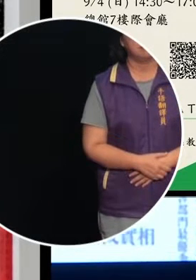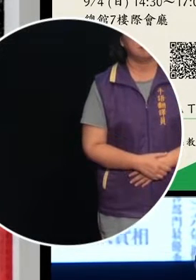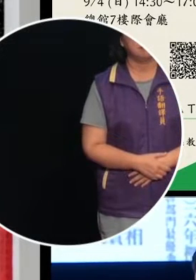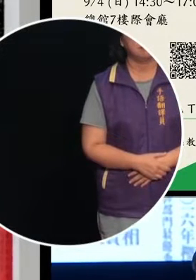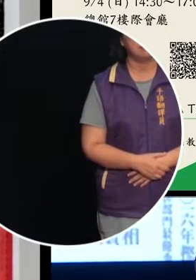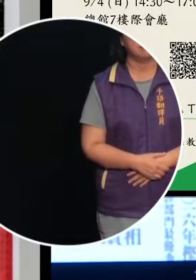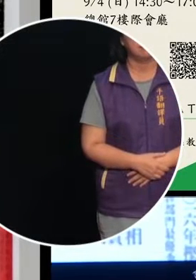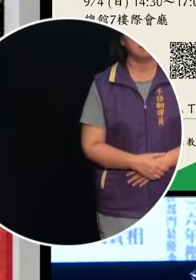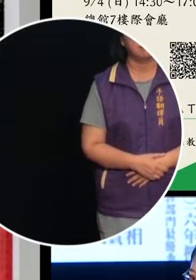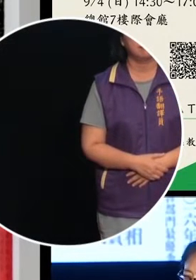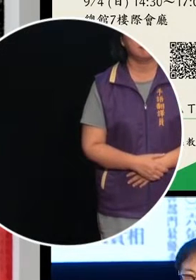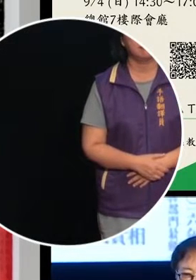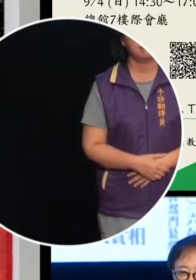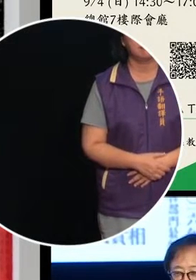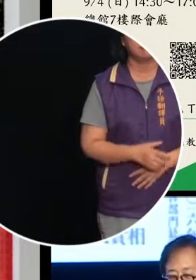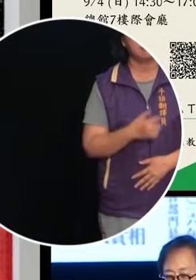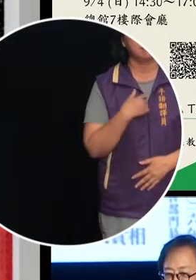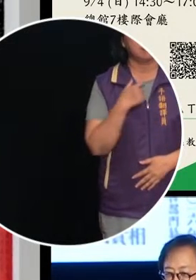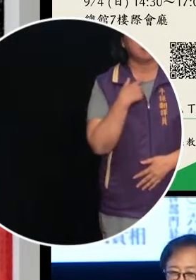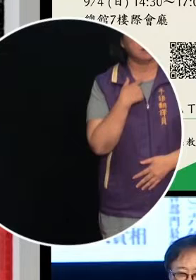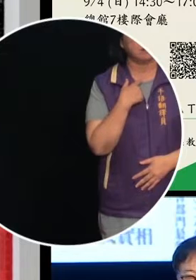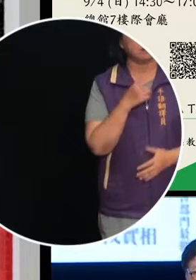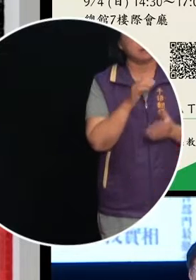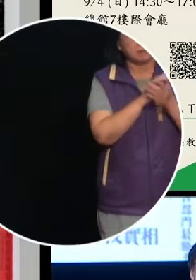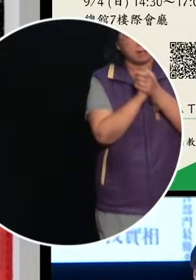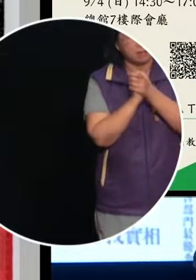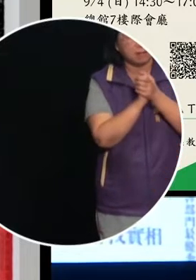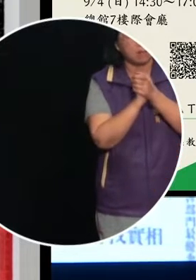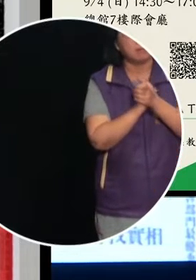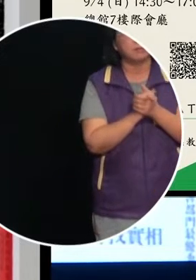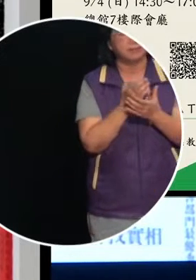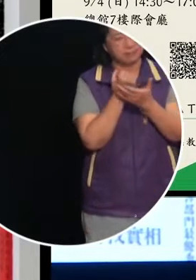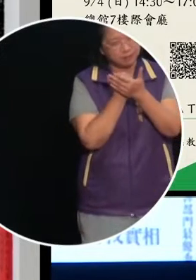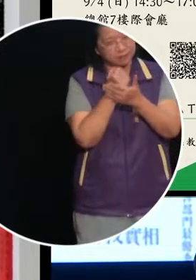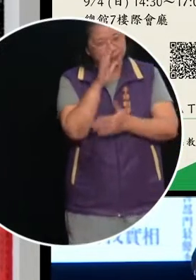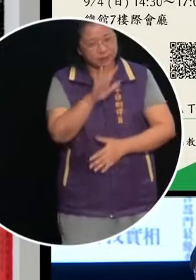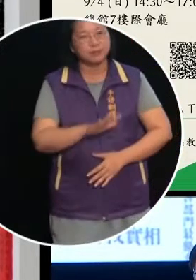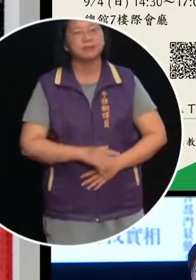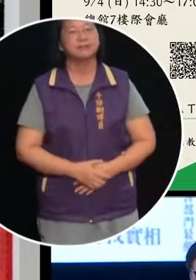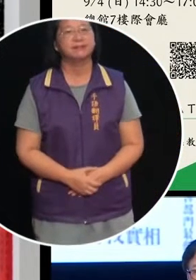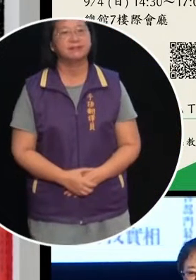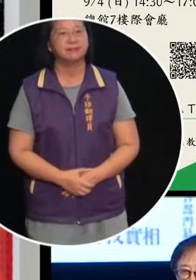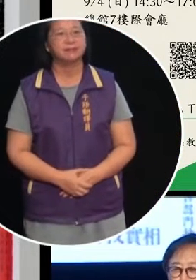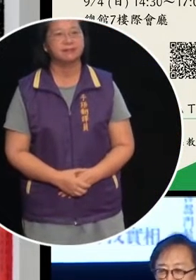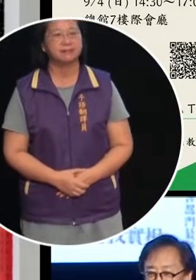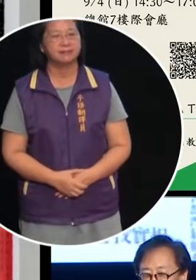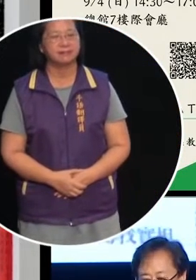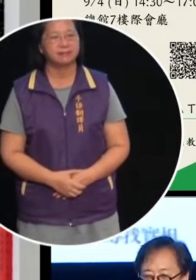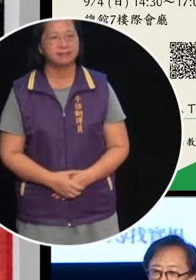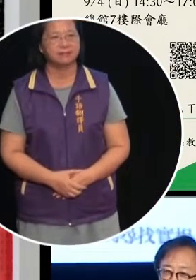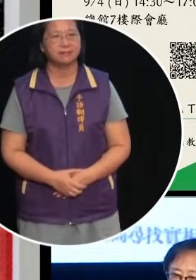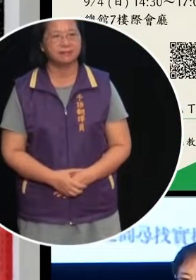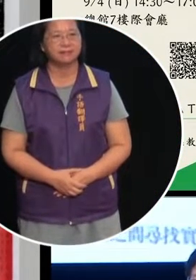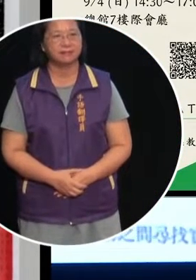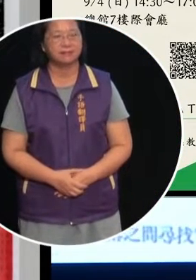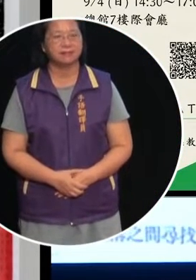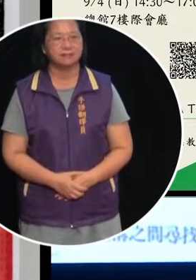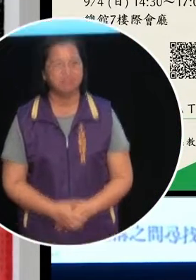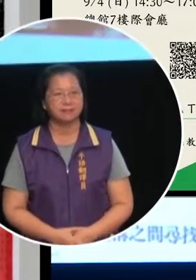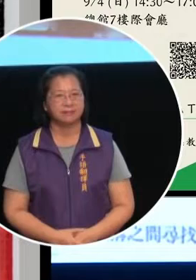性，我希望我的粉丝有50%女性，是男女互搏最理想